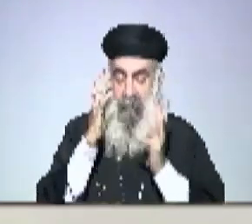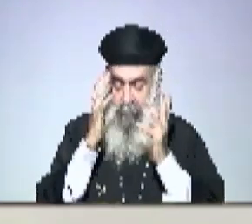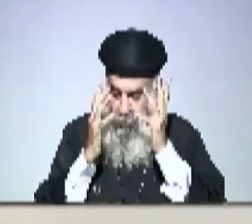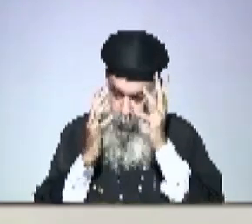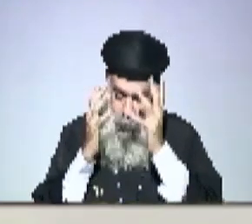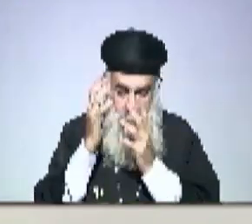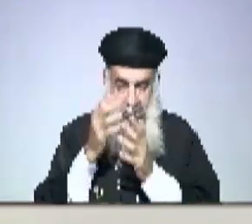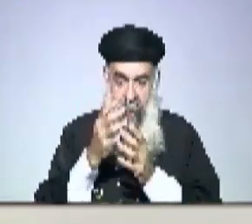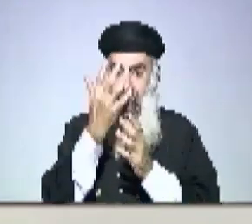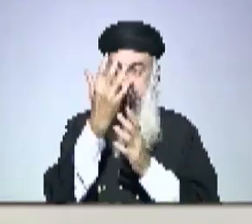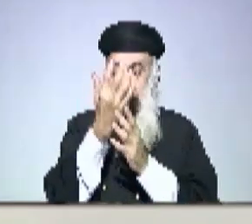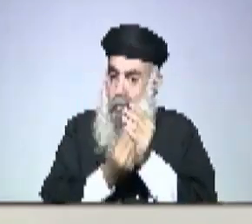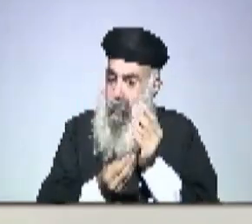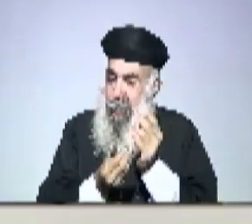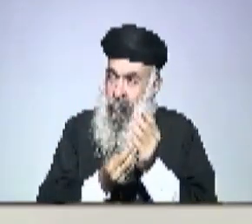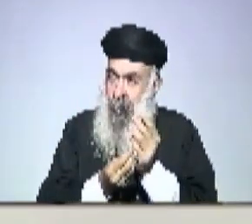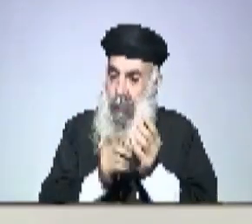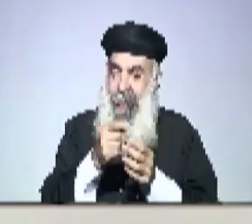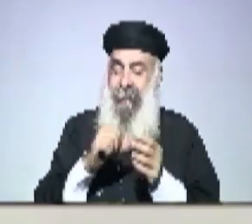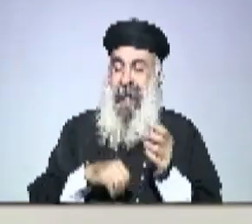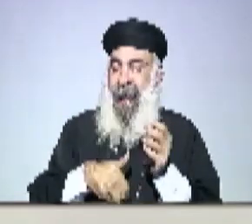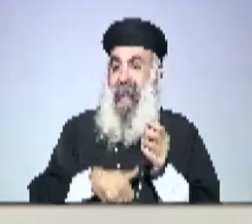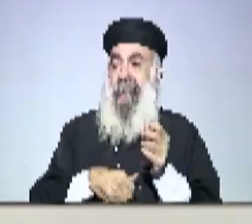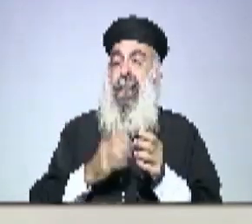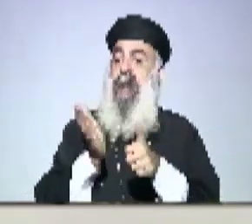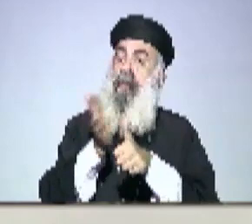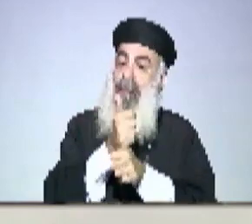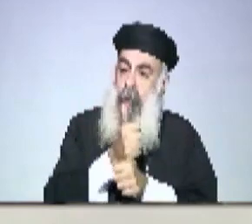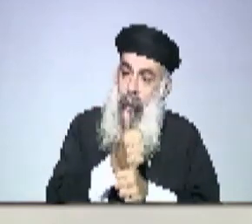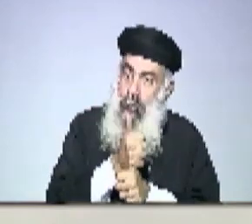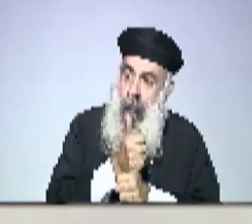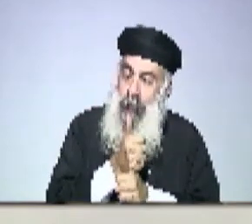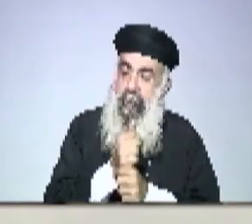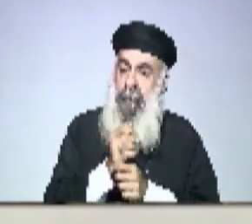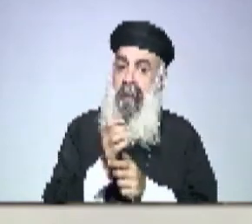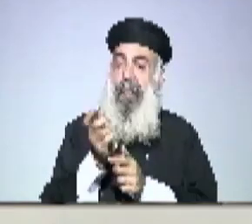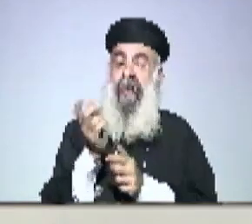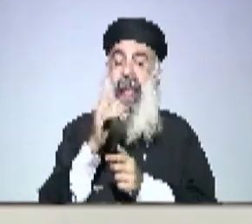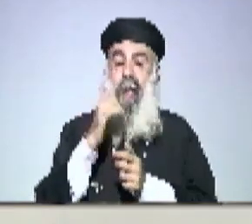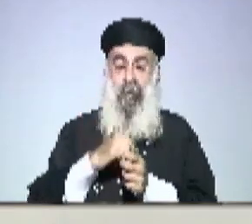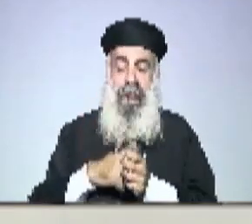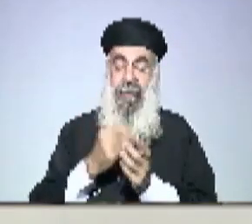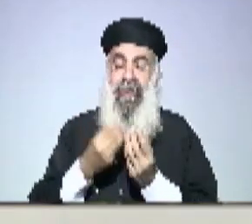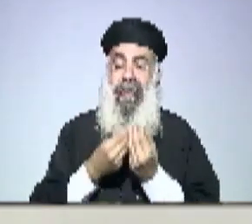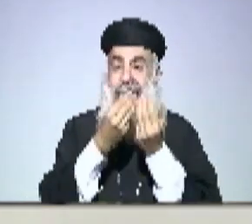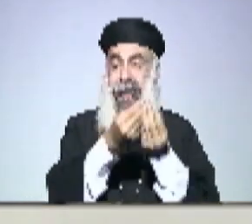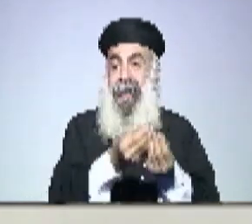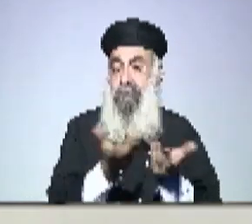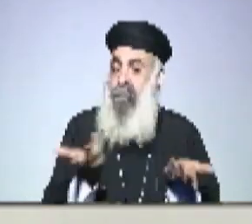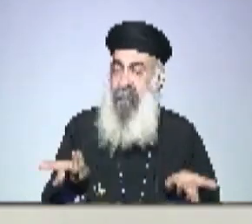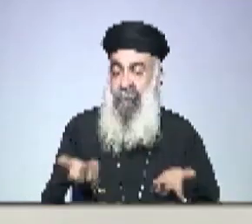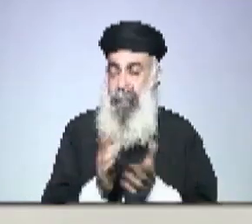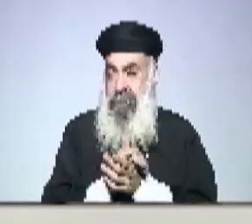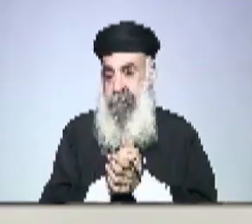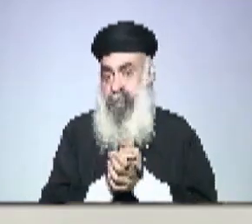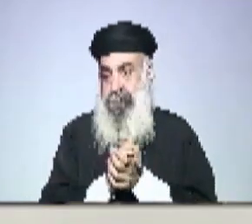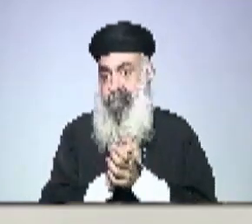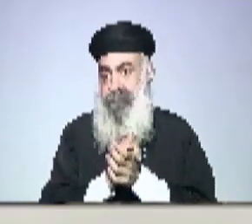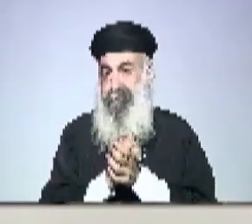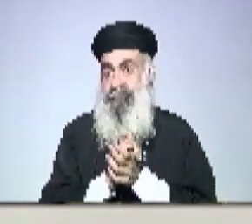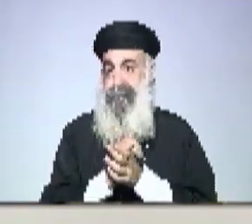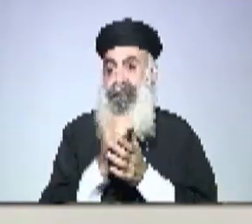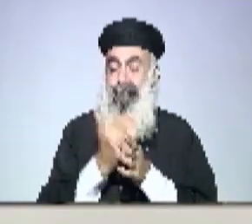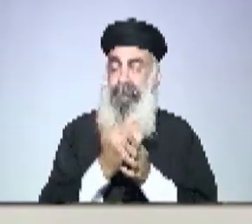باولاده الجعانين او زوجته اللي محتاجه حاجه هو مش عارف يسددها عشان كده